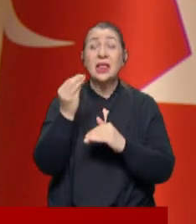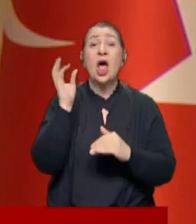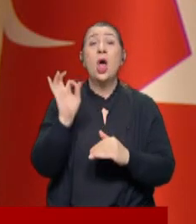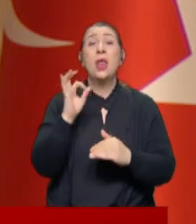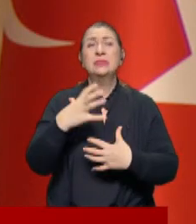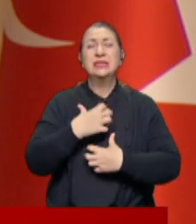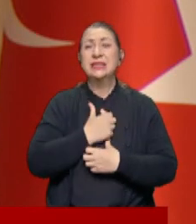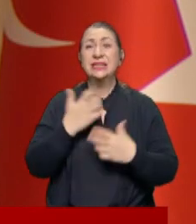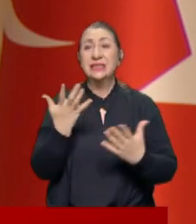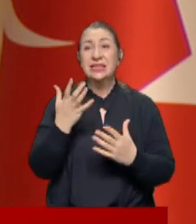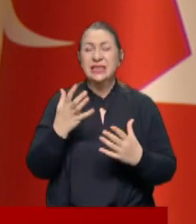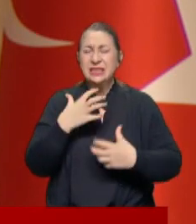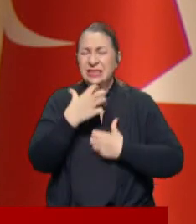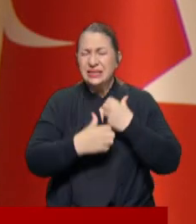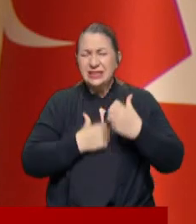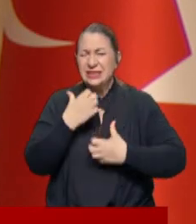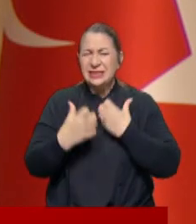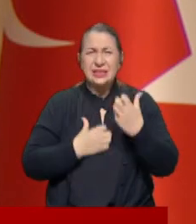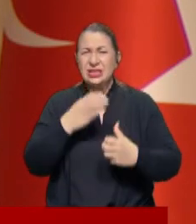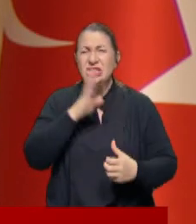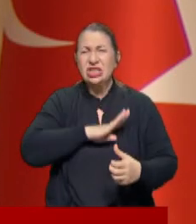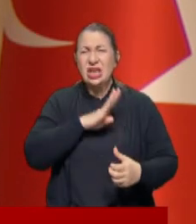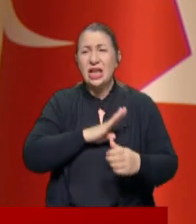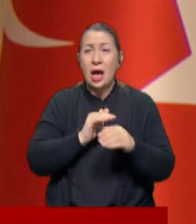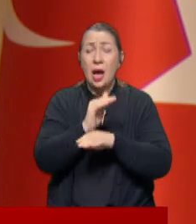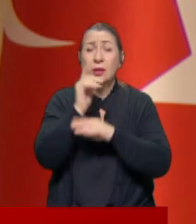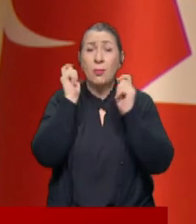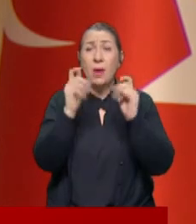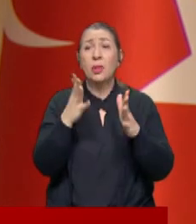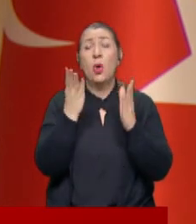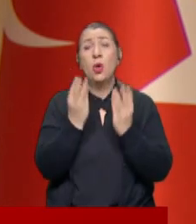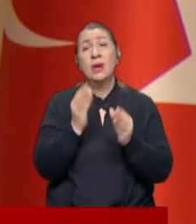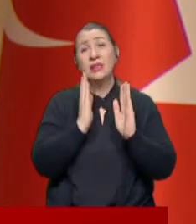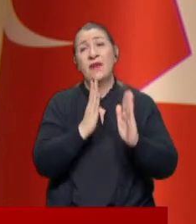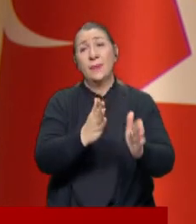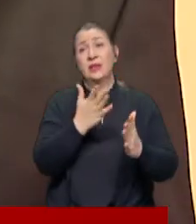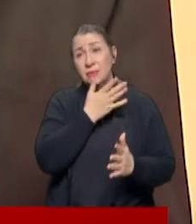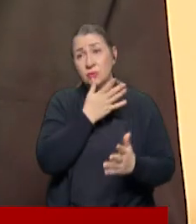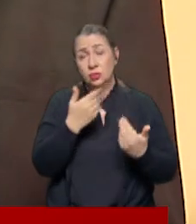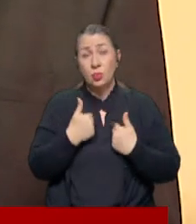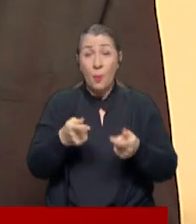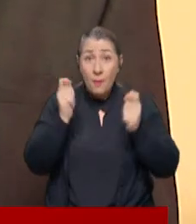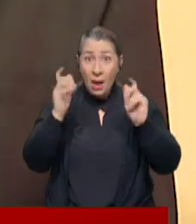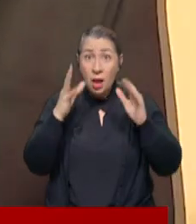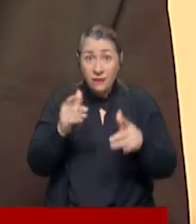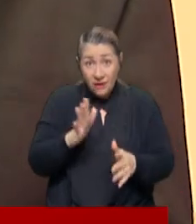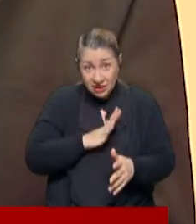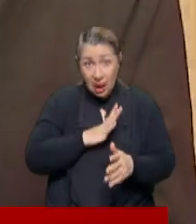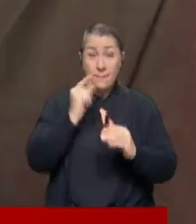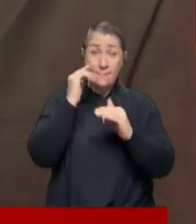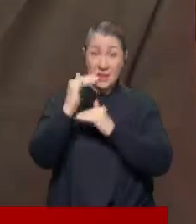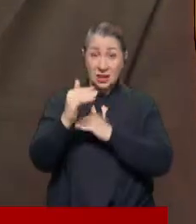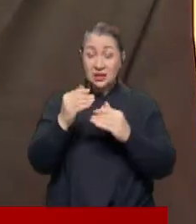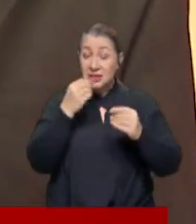önemli sıkıntısının, sancısının, şikayetinin hayat pahalılığı olmaya devam ettiğini biliyoruz. Bu pahalılık varsa,